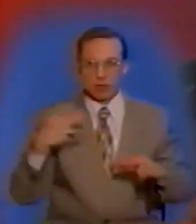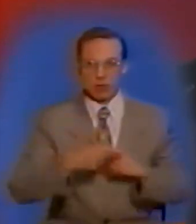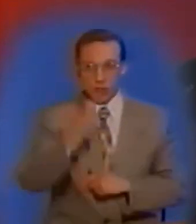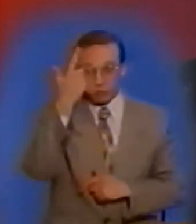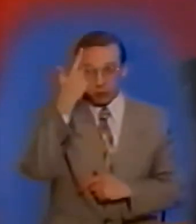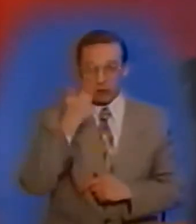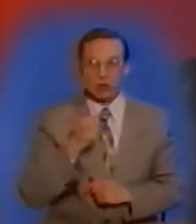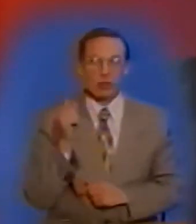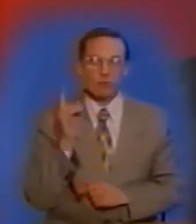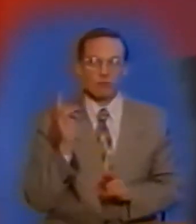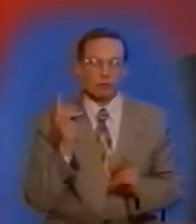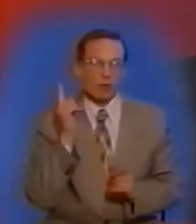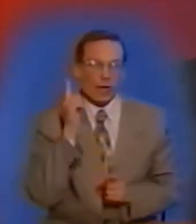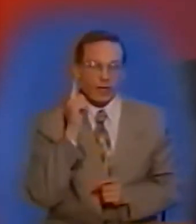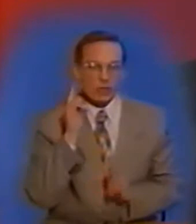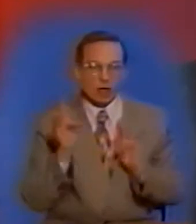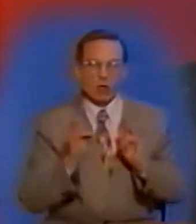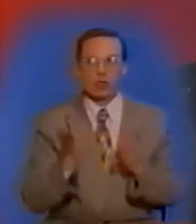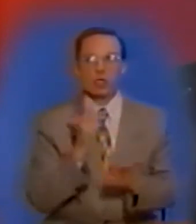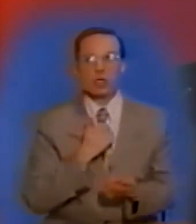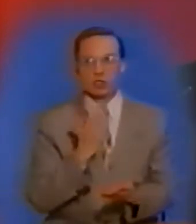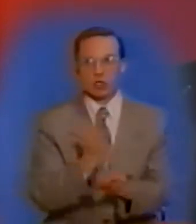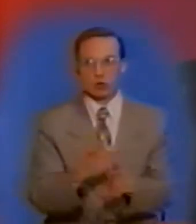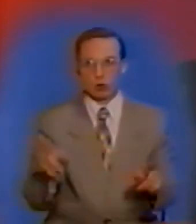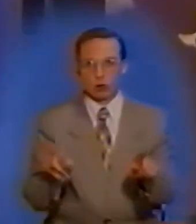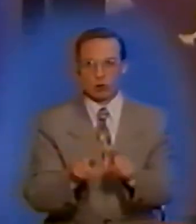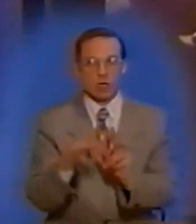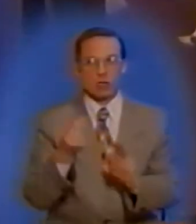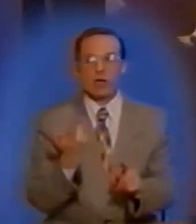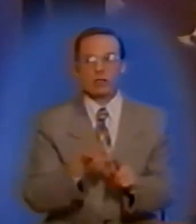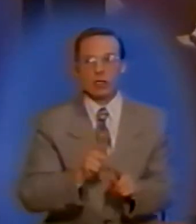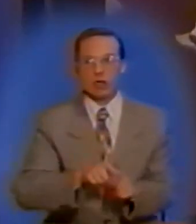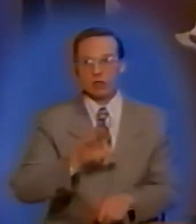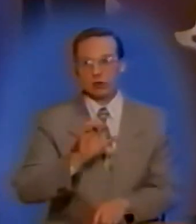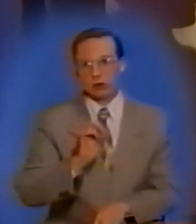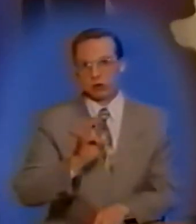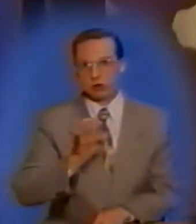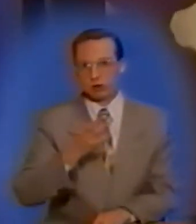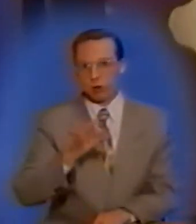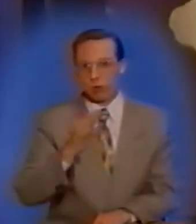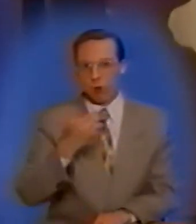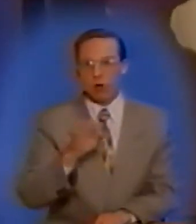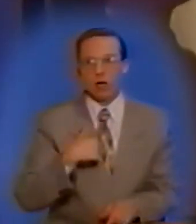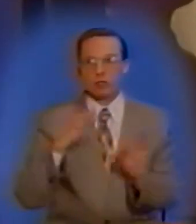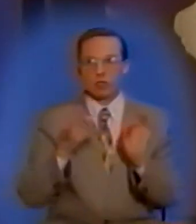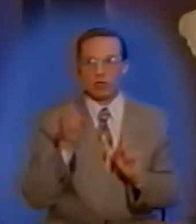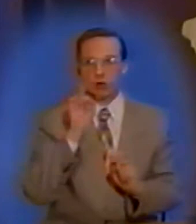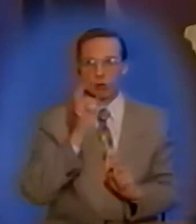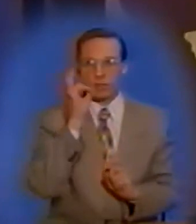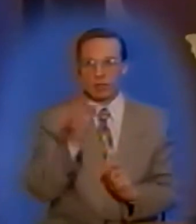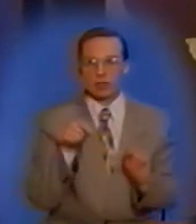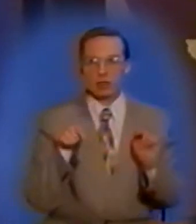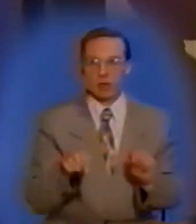Pripažinti garsiai, kad aš esu toks. Ne dėl sociumo. Aš tikrai noriu pasakyti